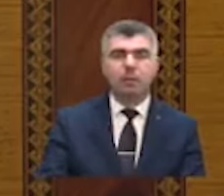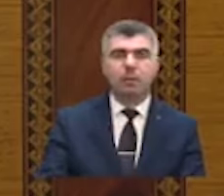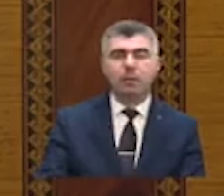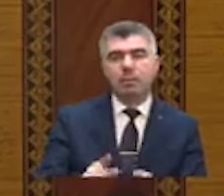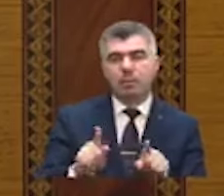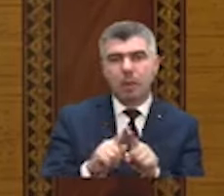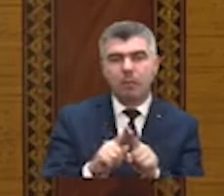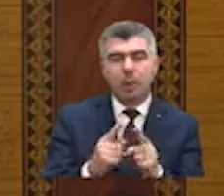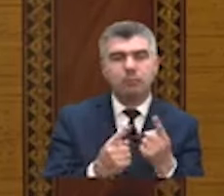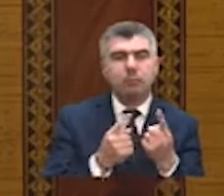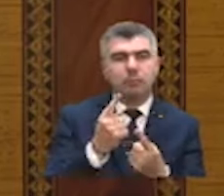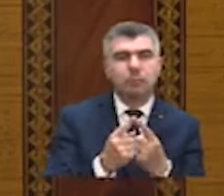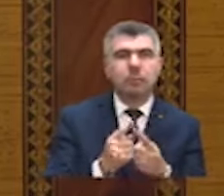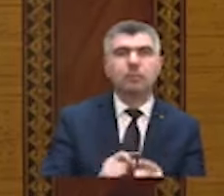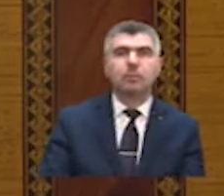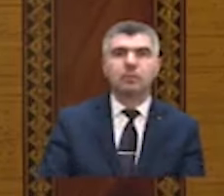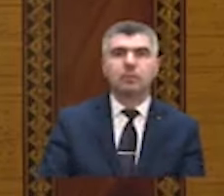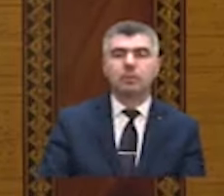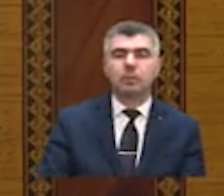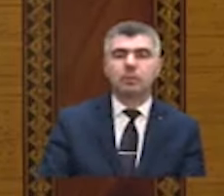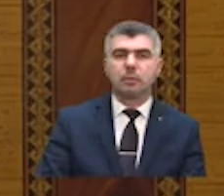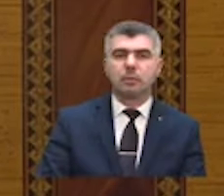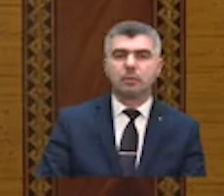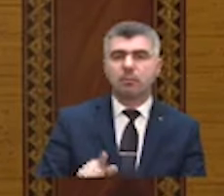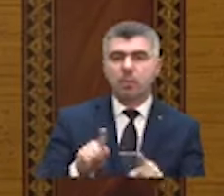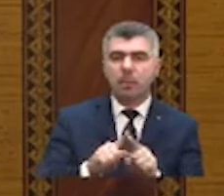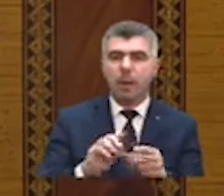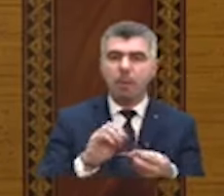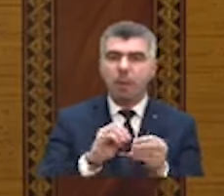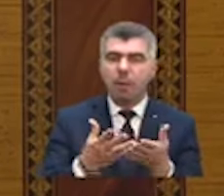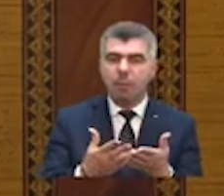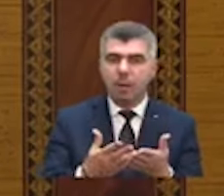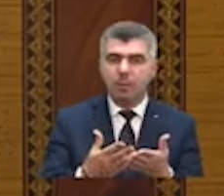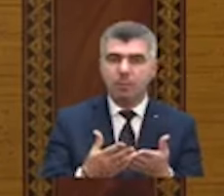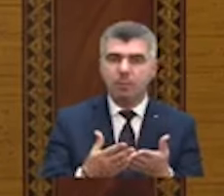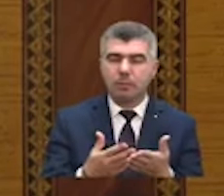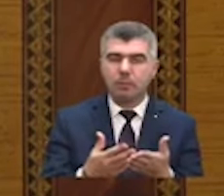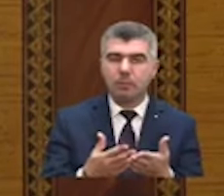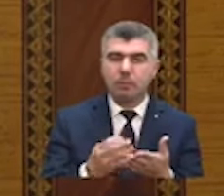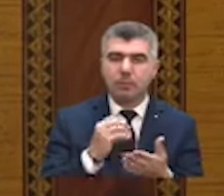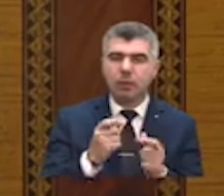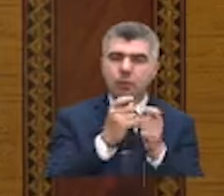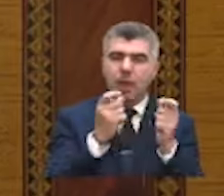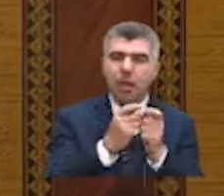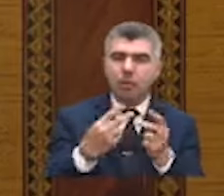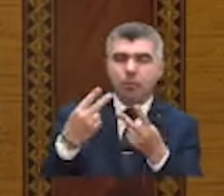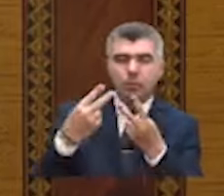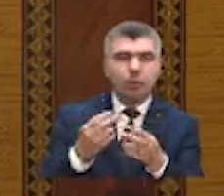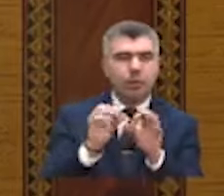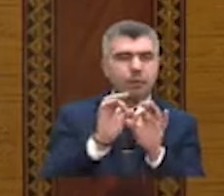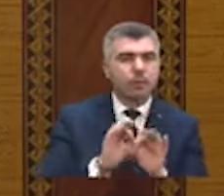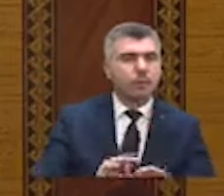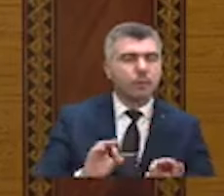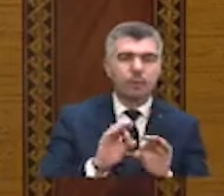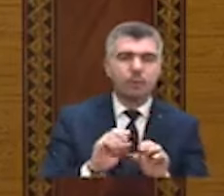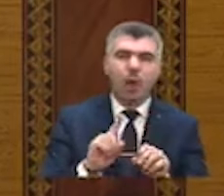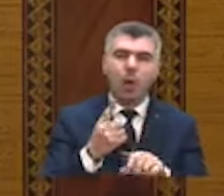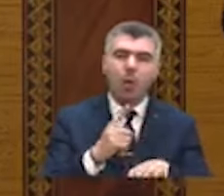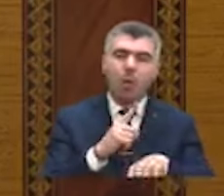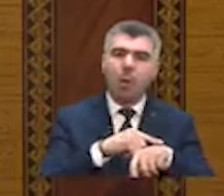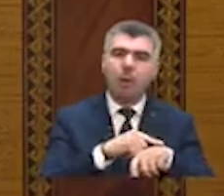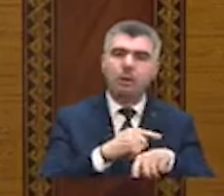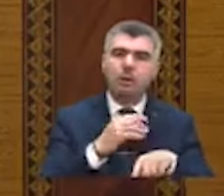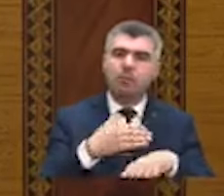لي نقول لكم هذ الاشكاليه ديال الاستثمار ما نجيش نتكلموا عليها لانه باقي لا بنا الوقت